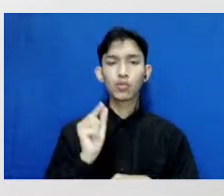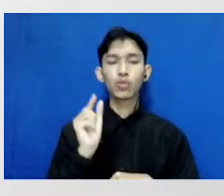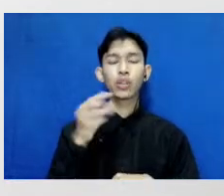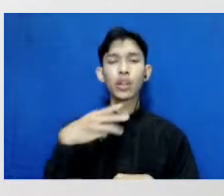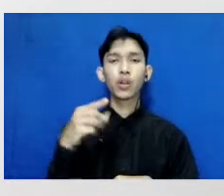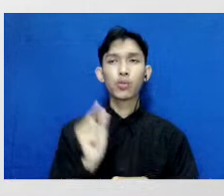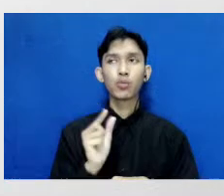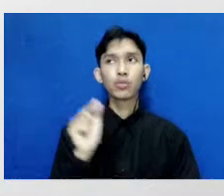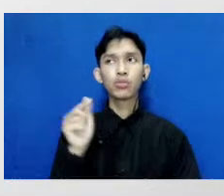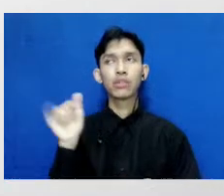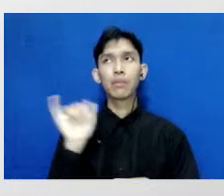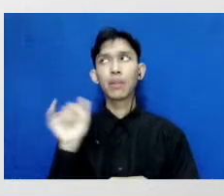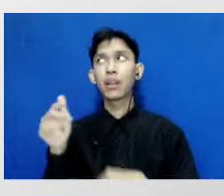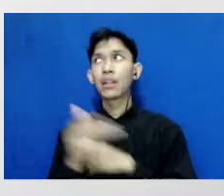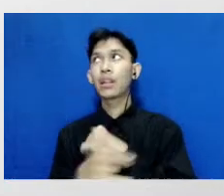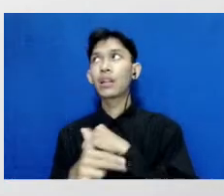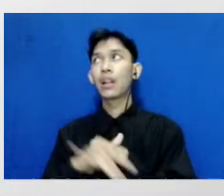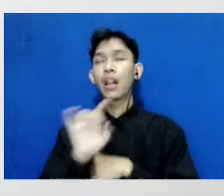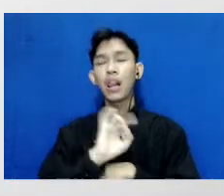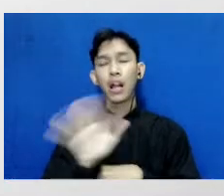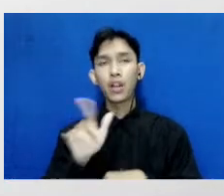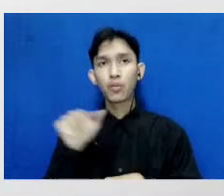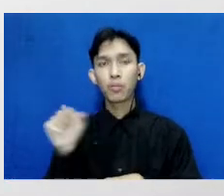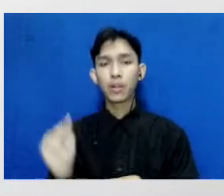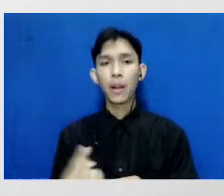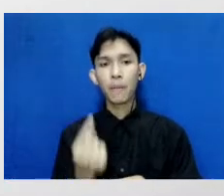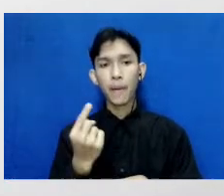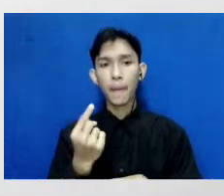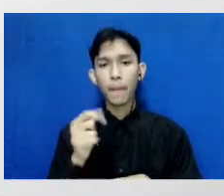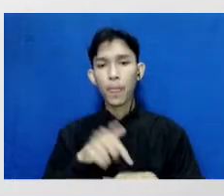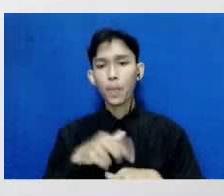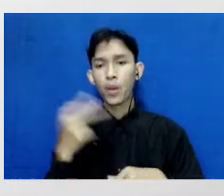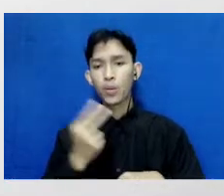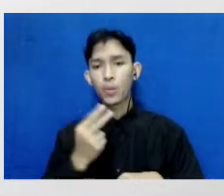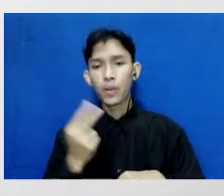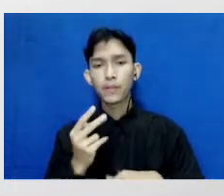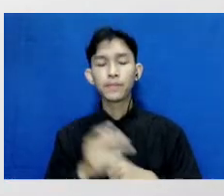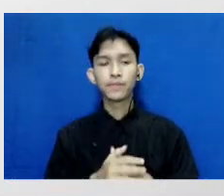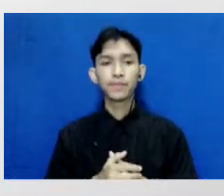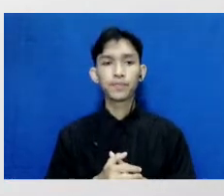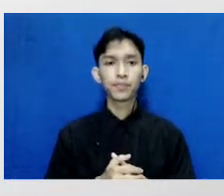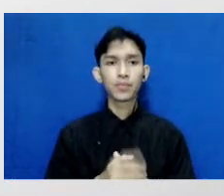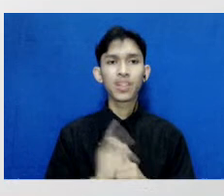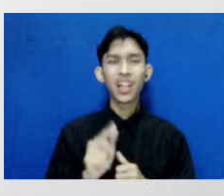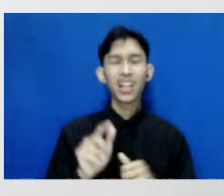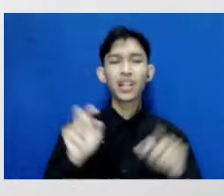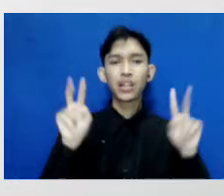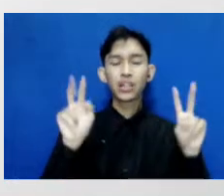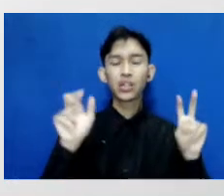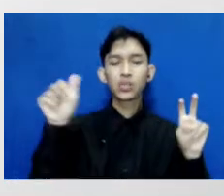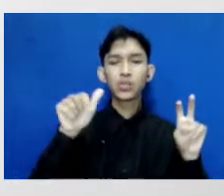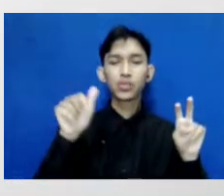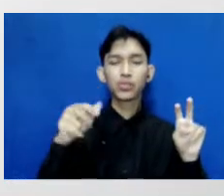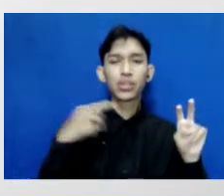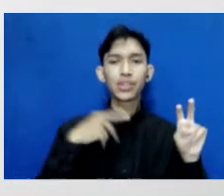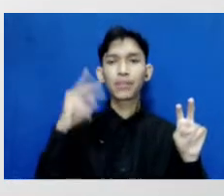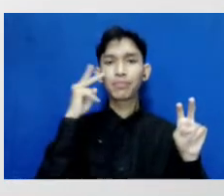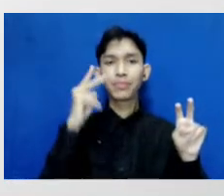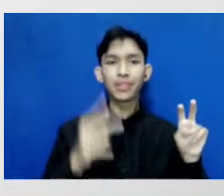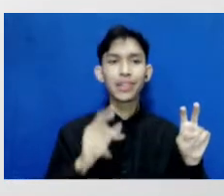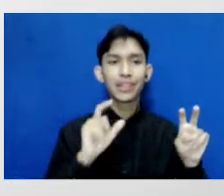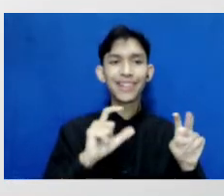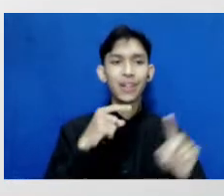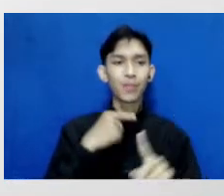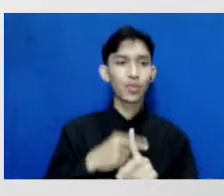dengan negara-negaranya. Itu yang pertama. Kemudian adanya isu tersebut, kita lihatnya secara